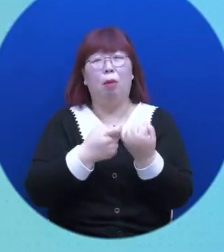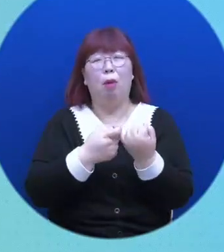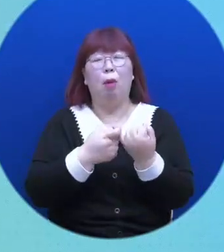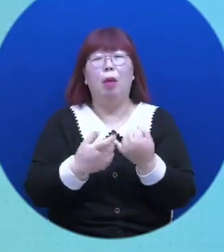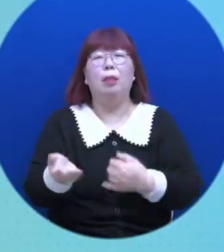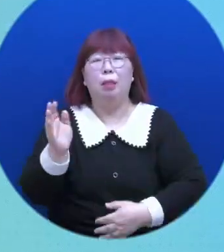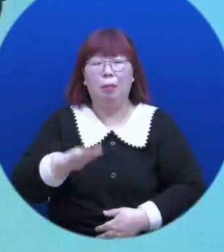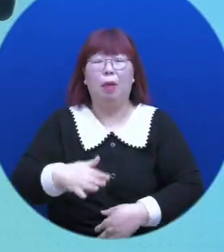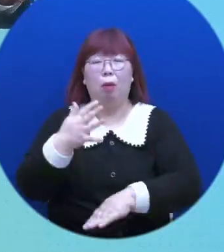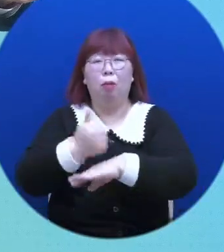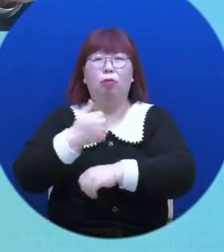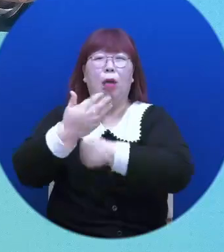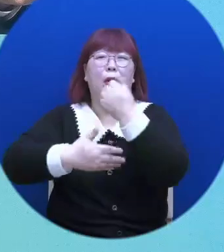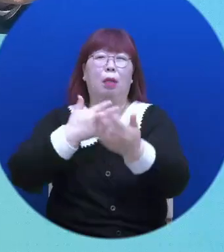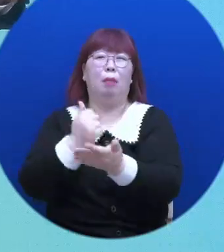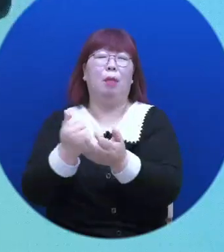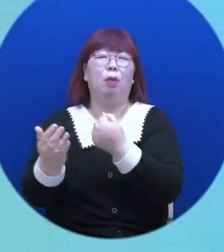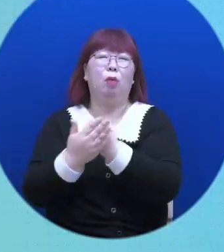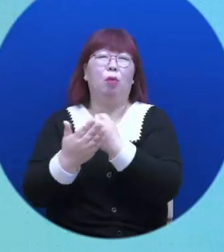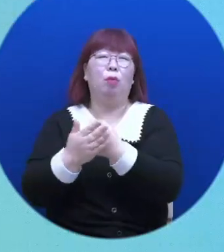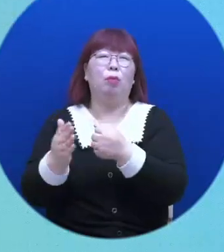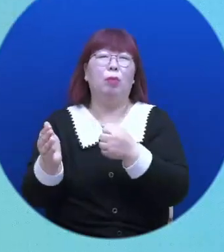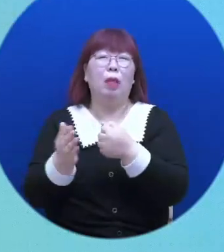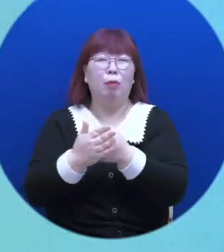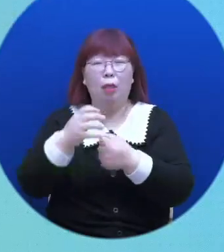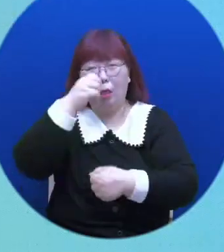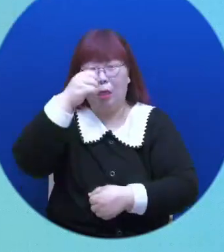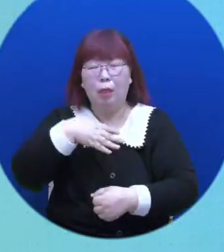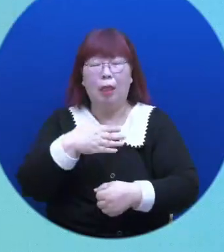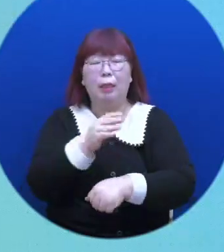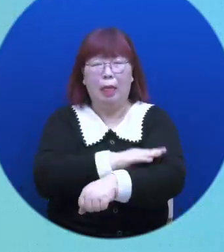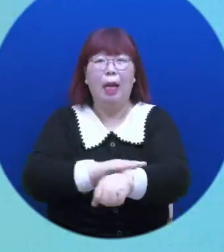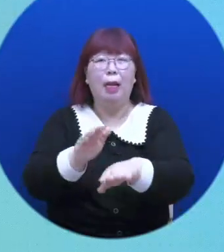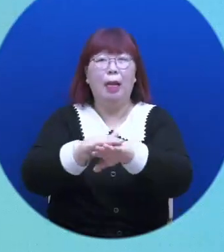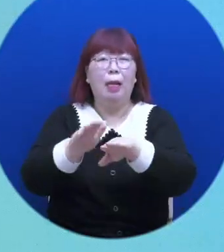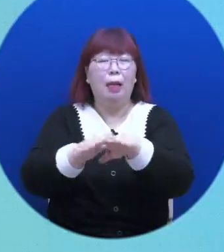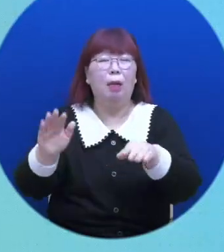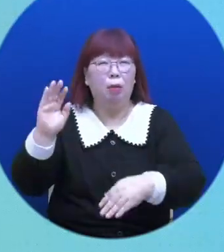가나안으로 아내와 함께 다시 돌아오죠. 그 이후에는 피부치 하나 자기 조카